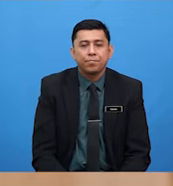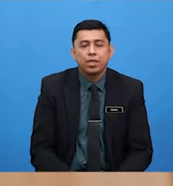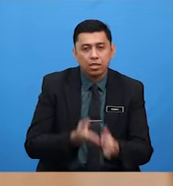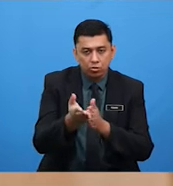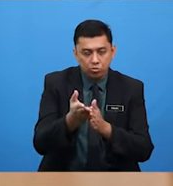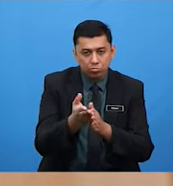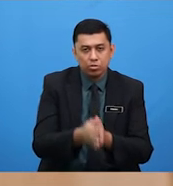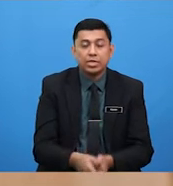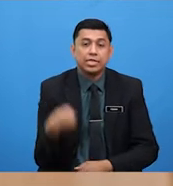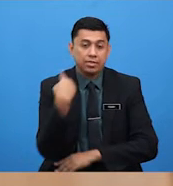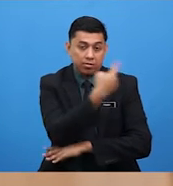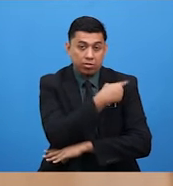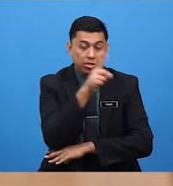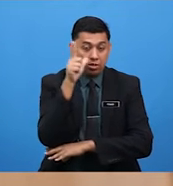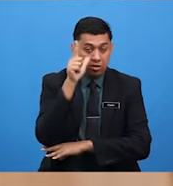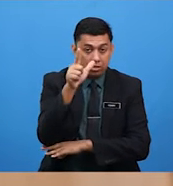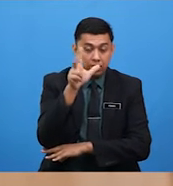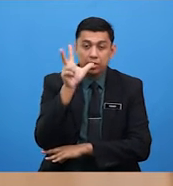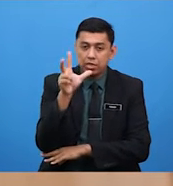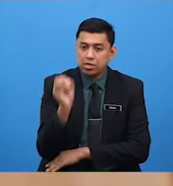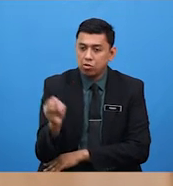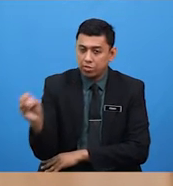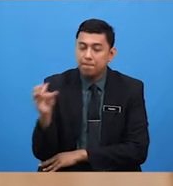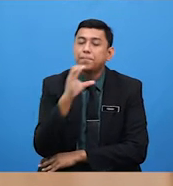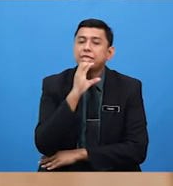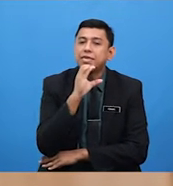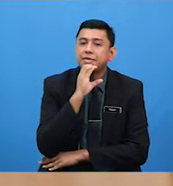Seterusnya kita akan lihat pula tiga objek dalam keadaan cecair.